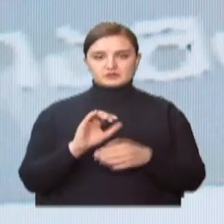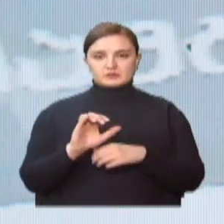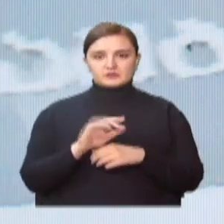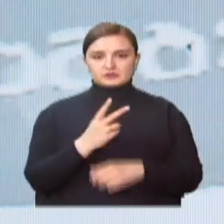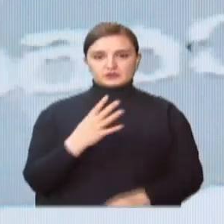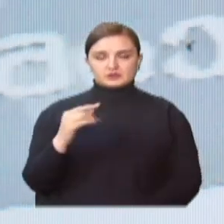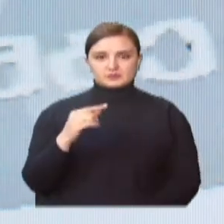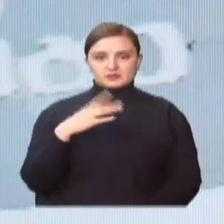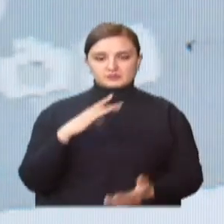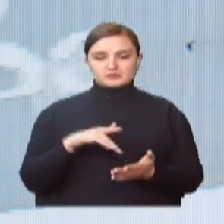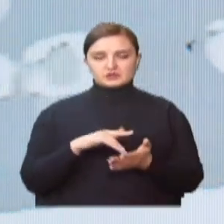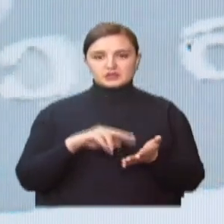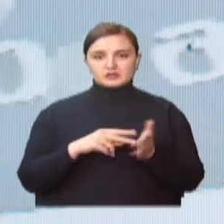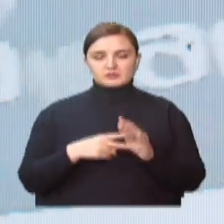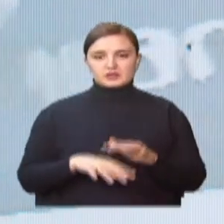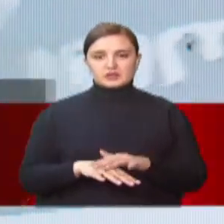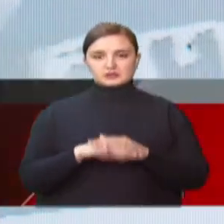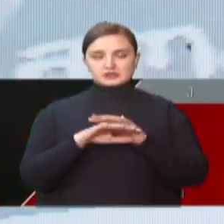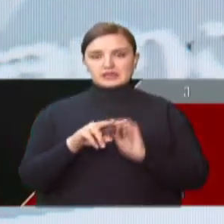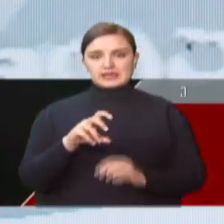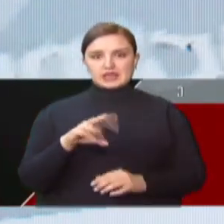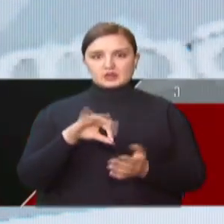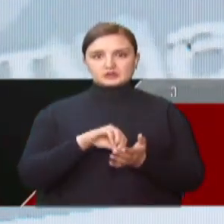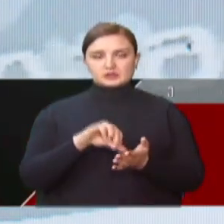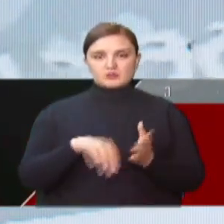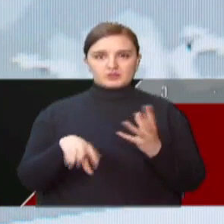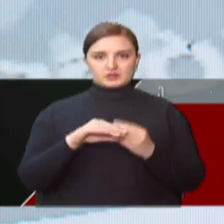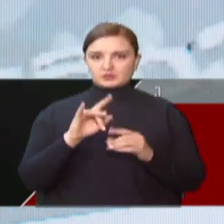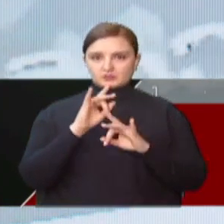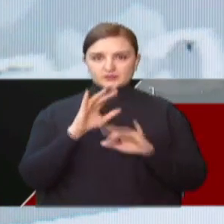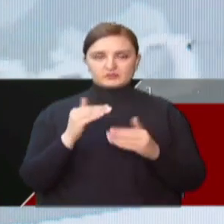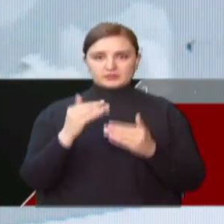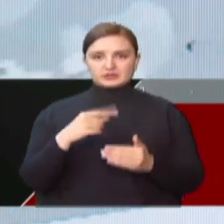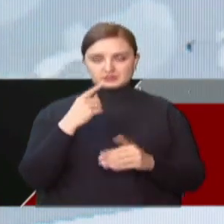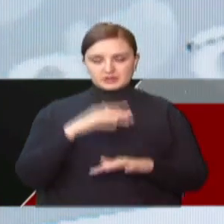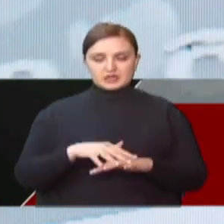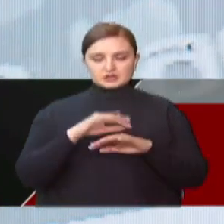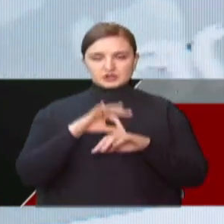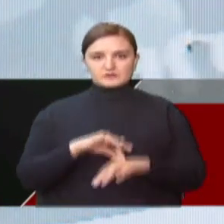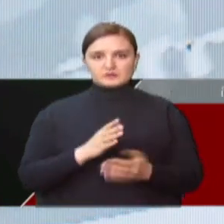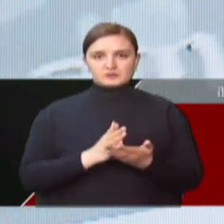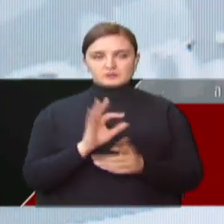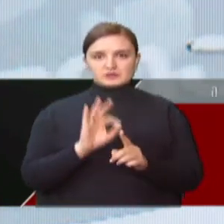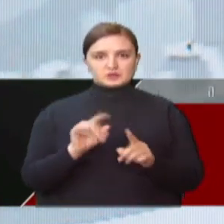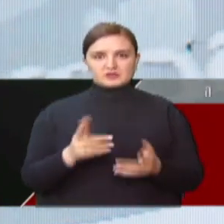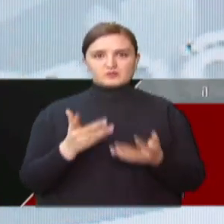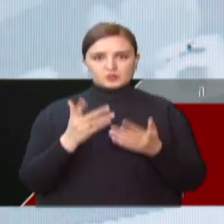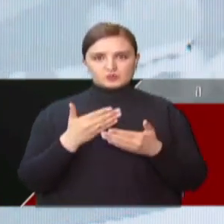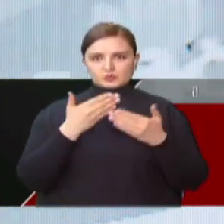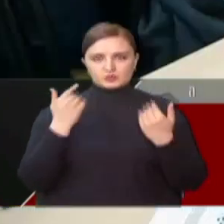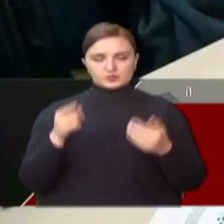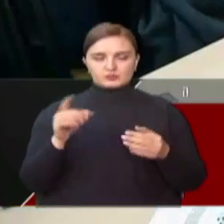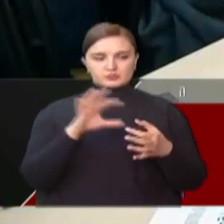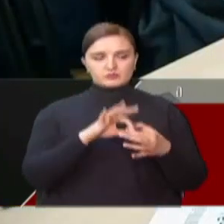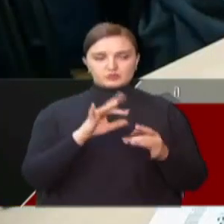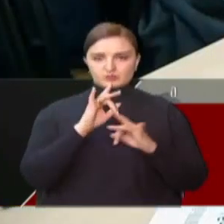24 თებერვალს თბილისში დაგეგმილ აქციას პარტია ლელოს წარმომადგენლები არ დაესწრებიან. მათი თქმით, აქციის ჩატარების მიზანი ბუნდოვანია, რის გამოც არ უერთდებიან